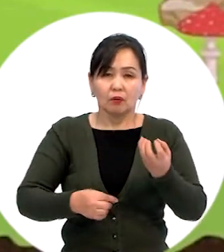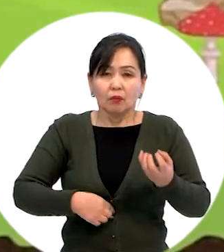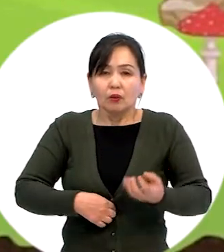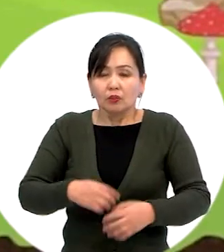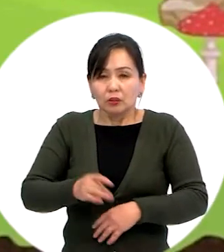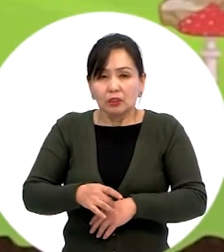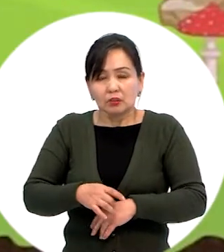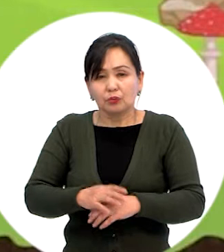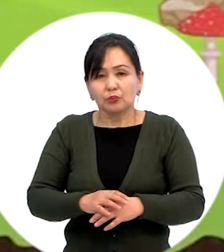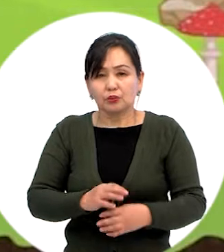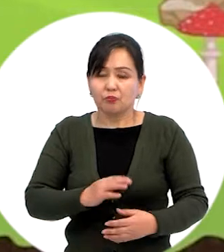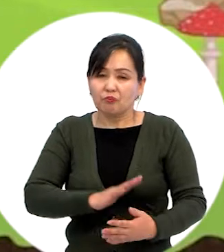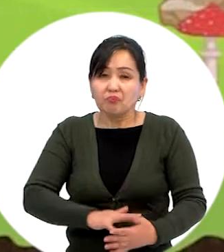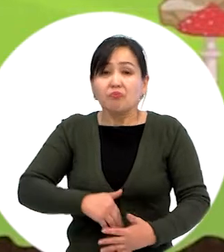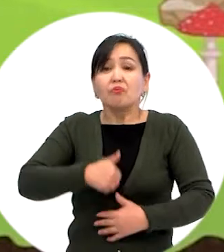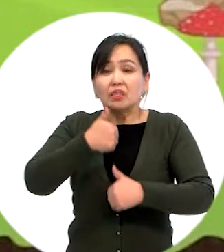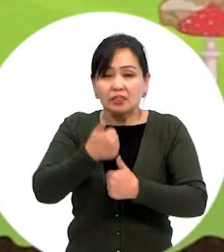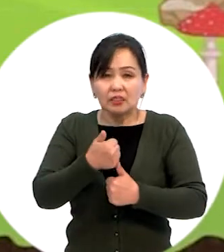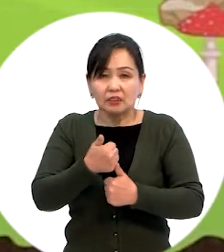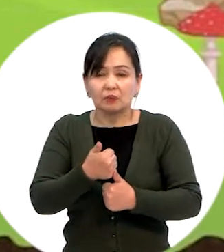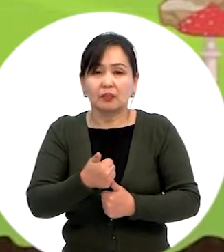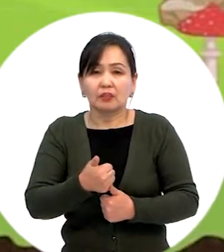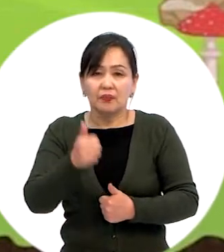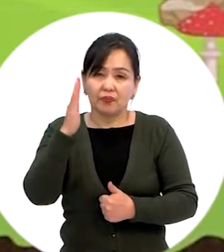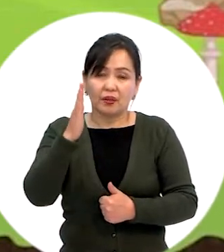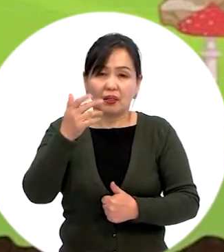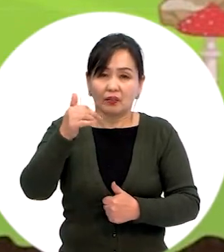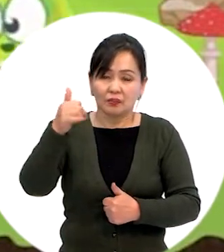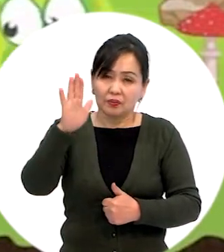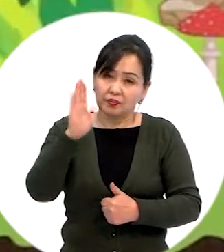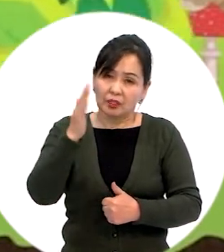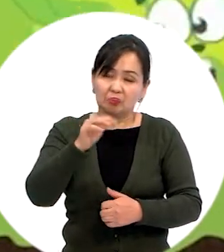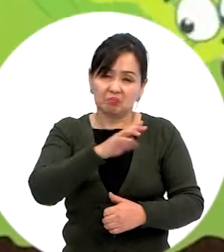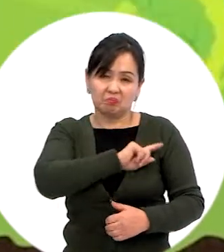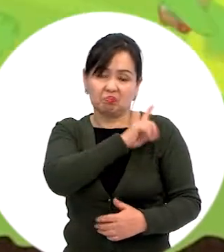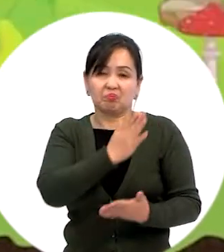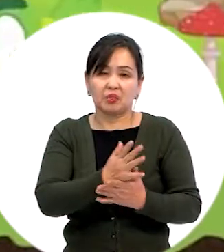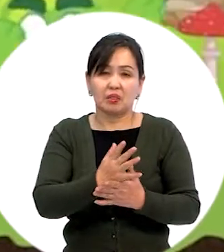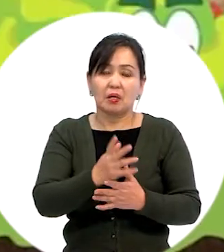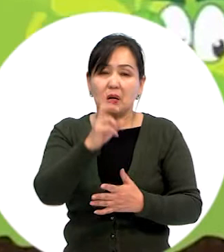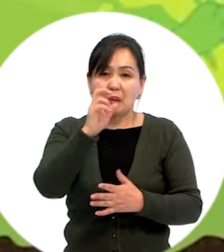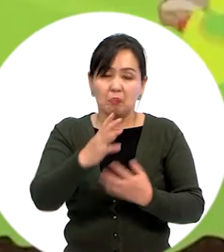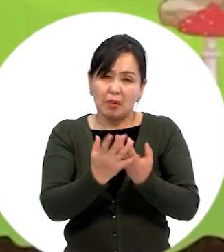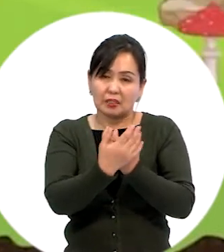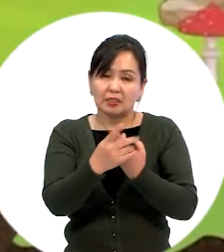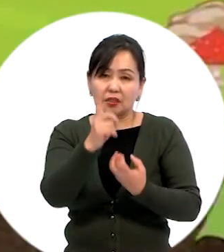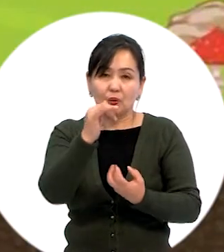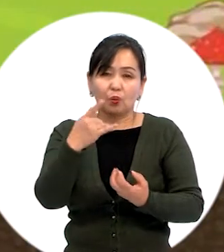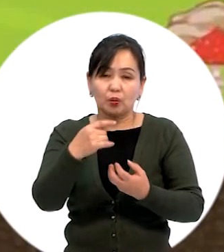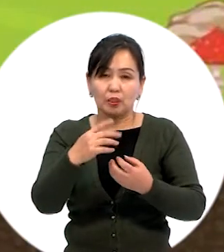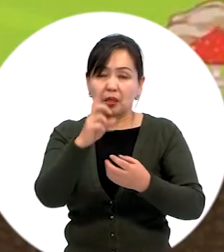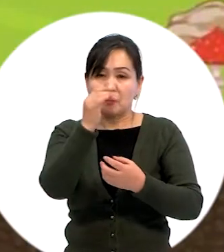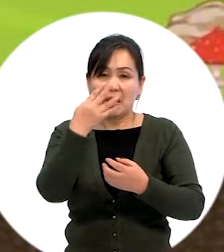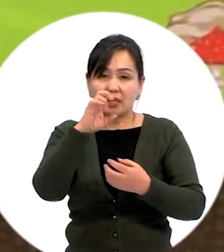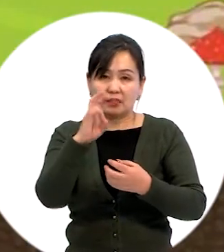анхаах үйлчилгээтэй. Яа амин юм ихээр агуулдаг. Байцаагаар бид байцааны хуурга, байцааны оромгийг